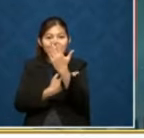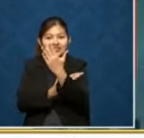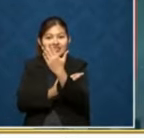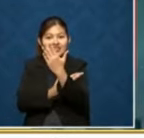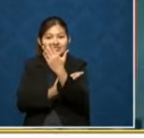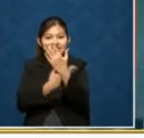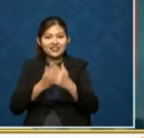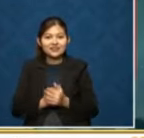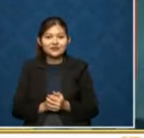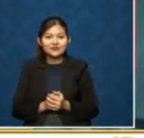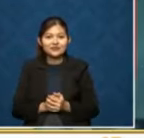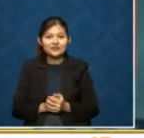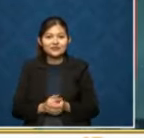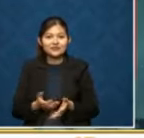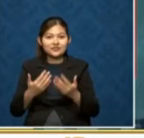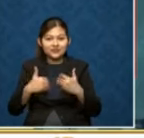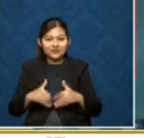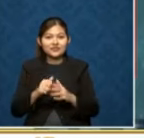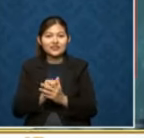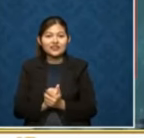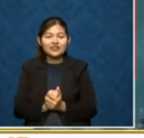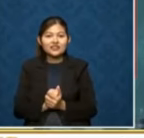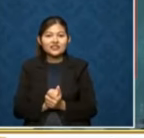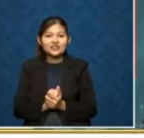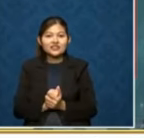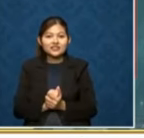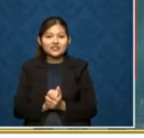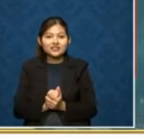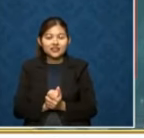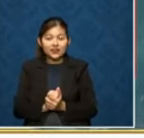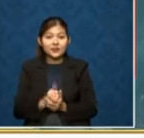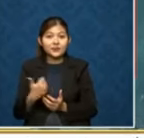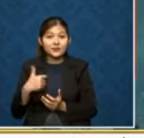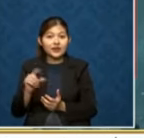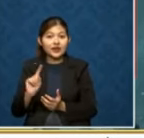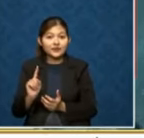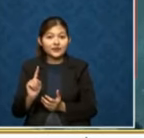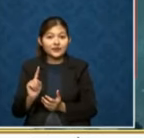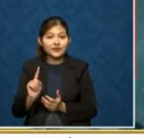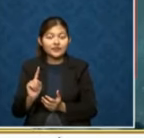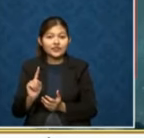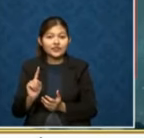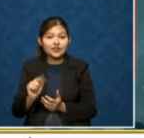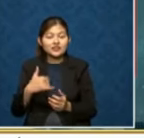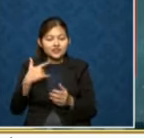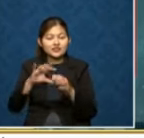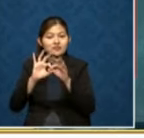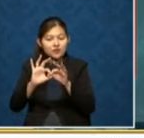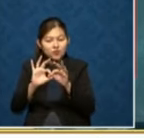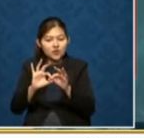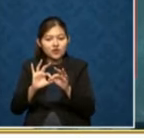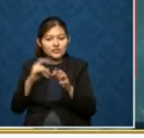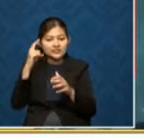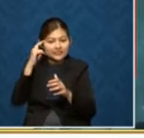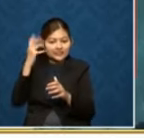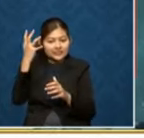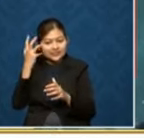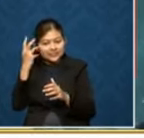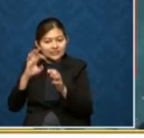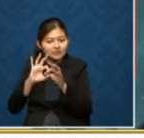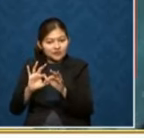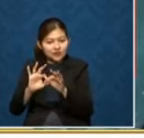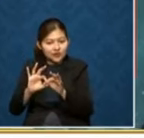พรและอีกสิ่งหนึ่งในความที่มีความข้อเป็นห่วงกังวล